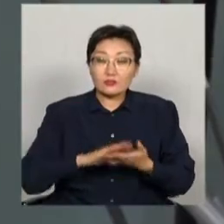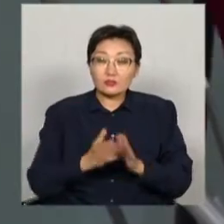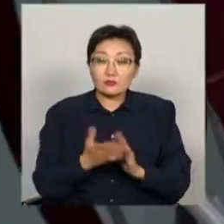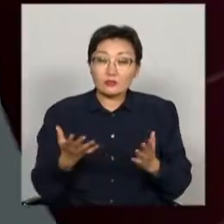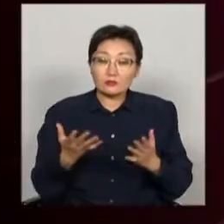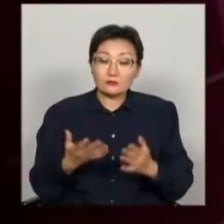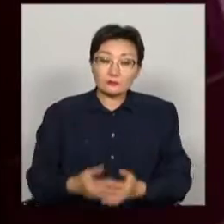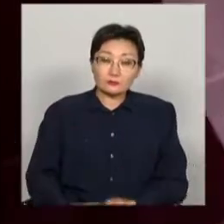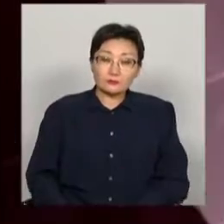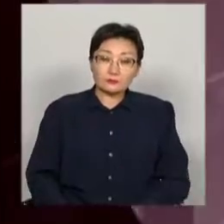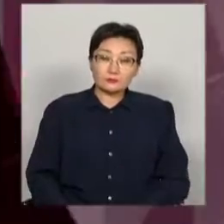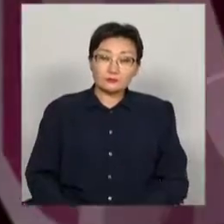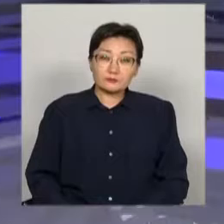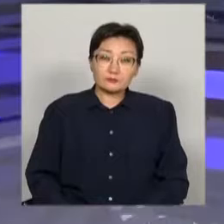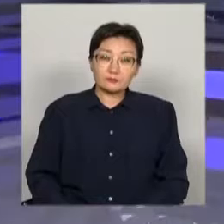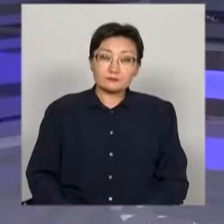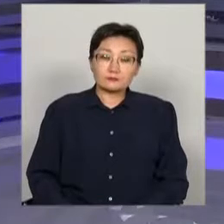қандай?